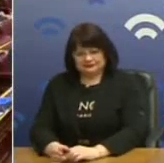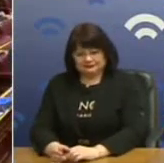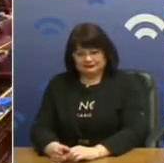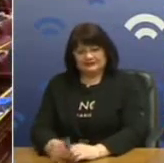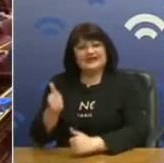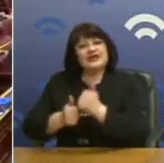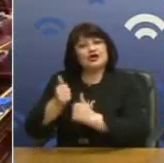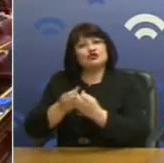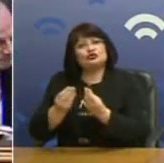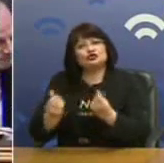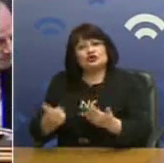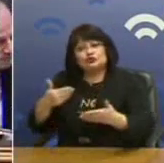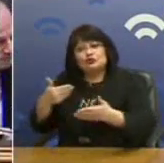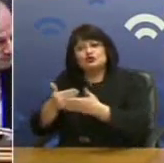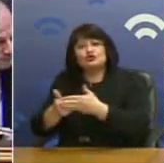Ορισμένου χρόνου ήτανε, βεβαίως.